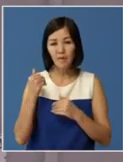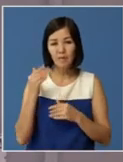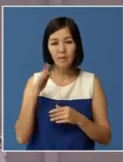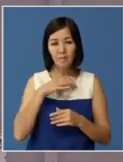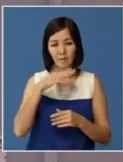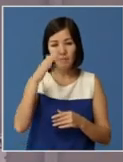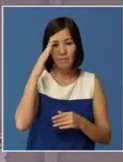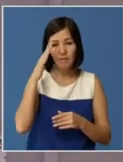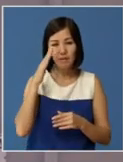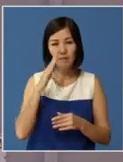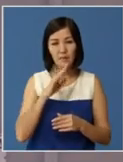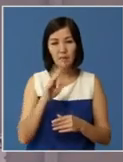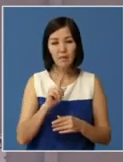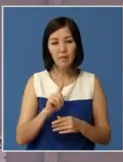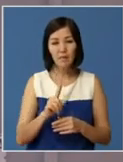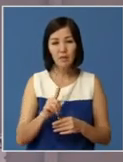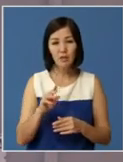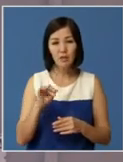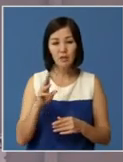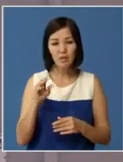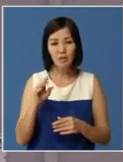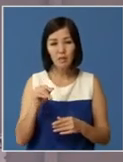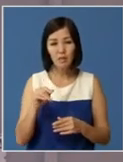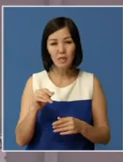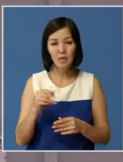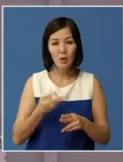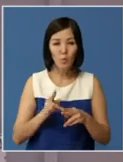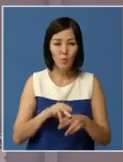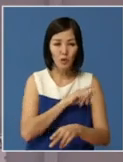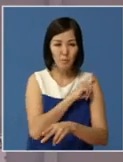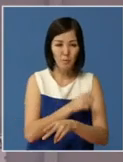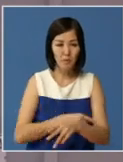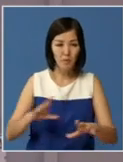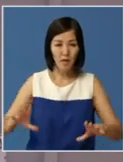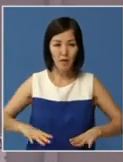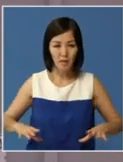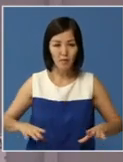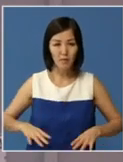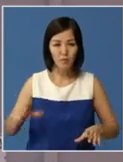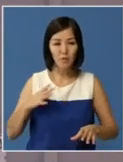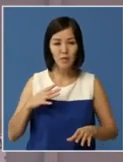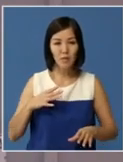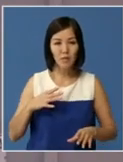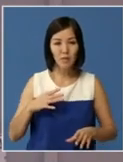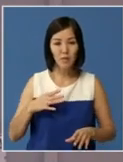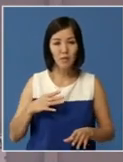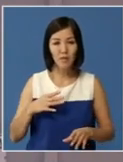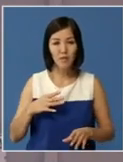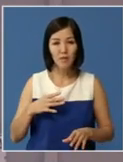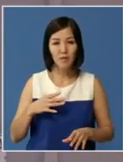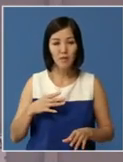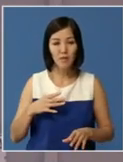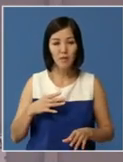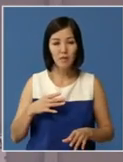әкелеріміздің Қызжирен деген аты болған. Өте мықты. Сол Қызжирен атпен бір қыста жеті қасқыр ұрған күндері бар